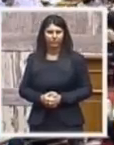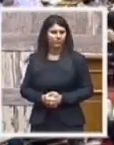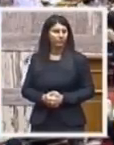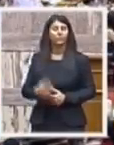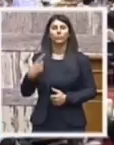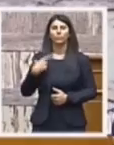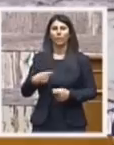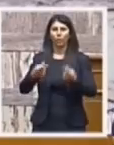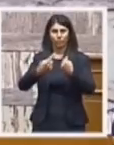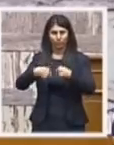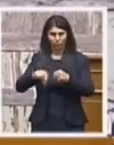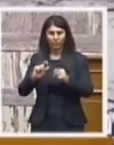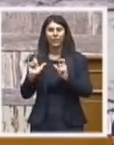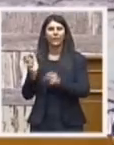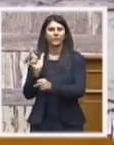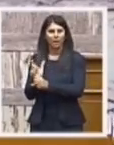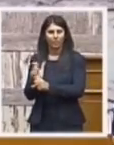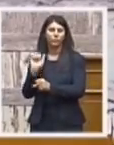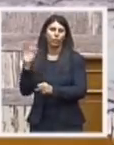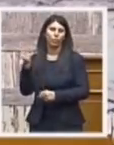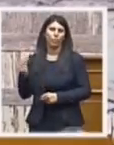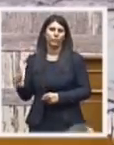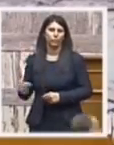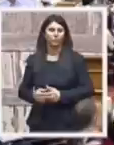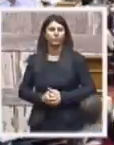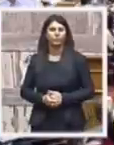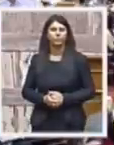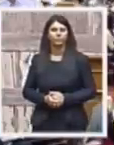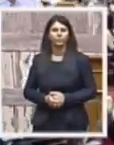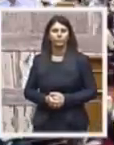Μέλος της Επιτροπής Εθνικής Άμυνας και Εξωτερικών Υποθέσεων.